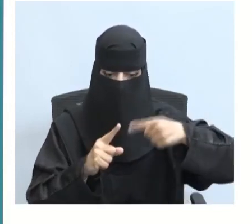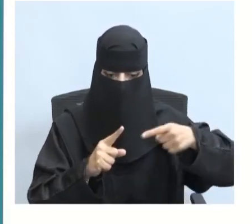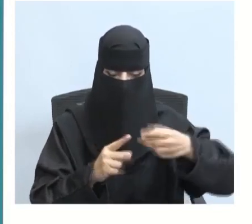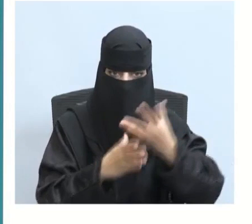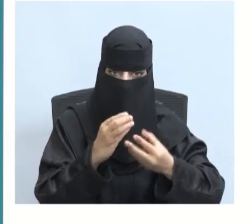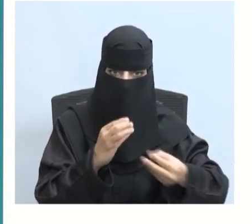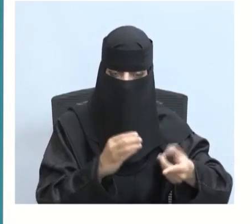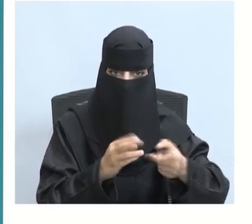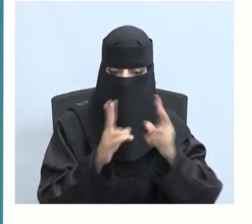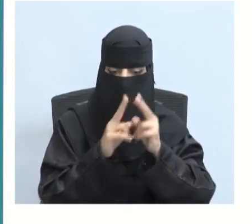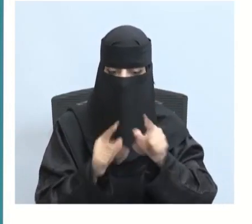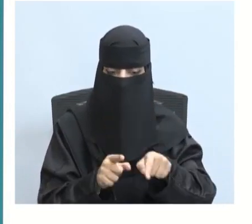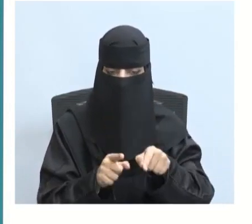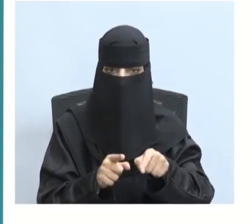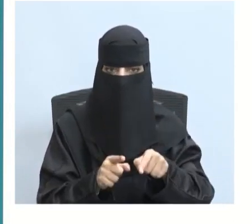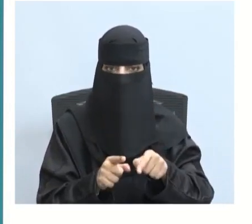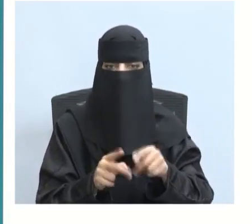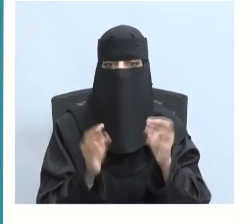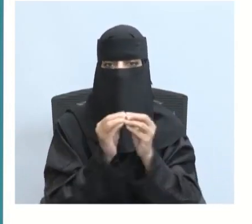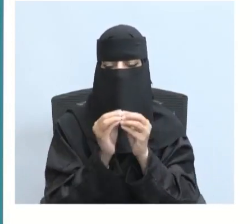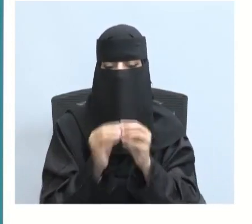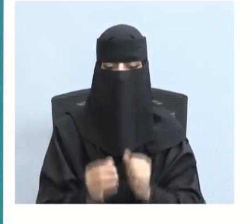مولد كهربائي في مجال